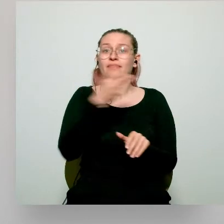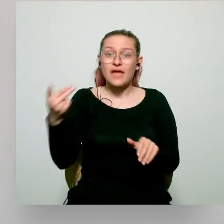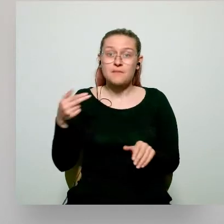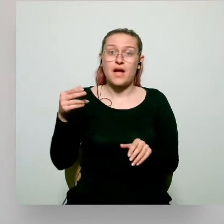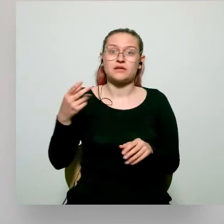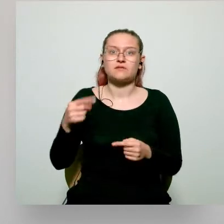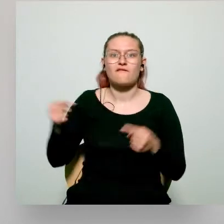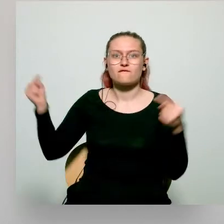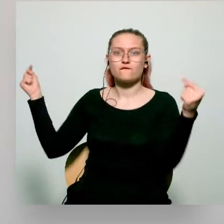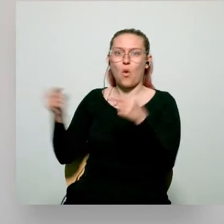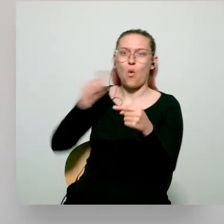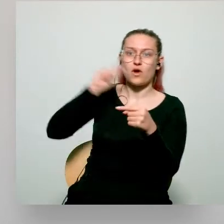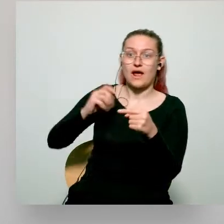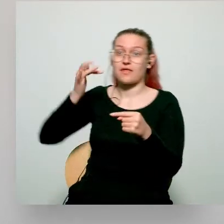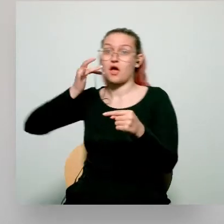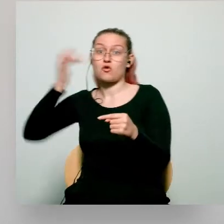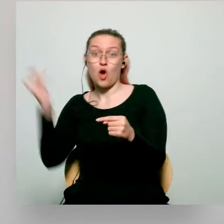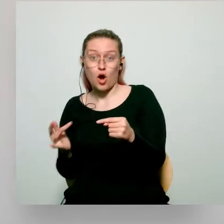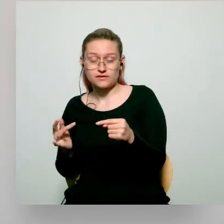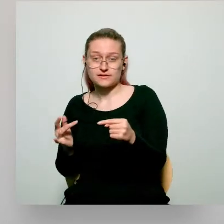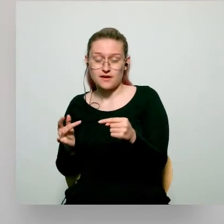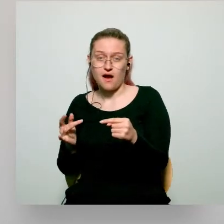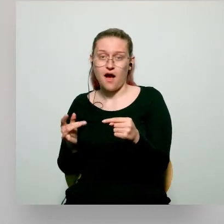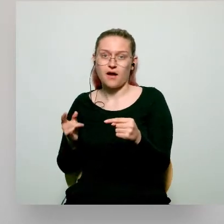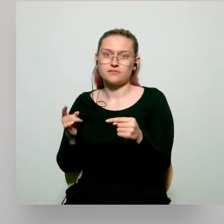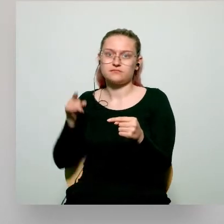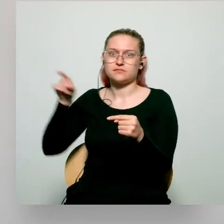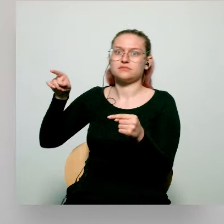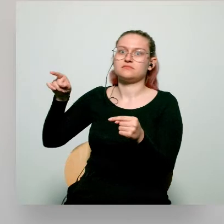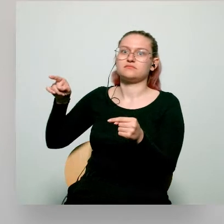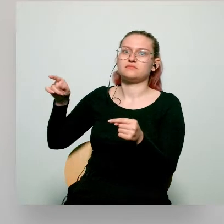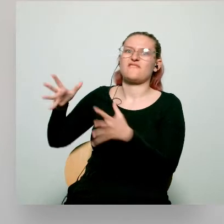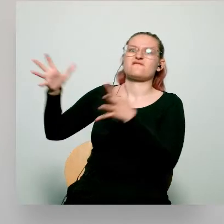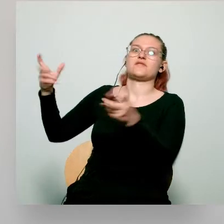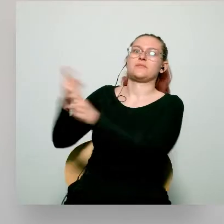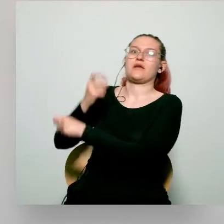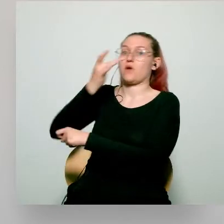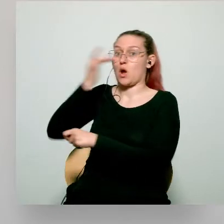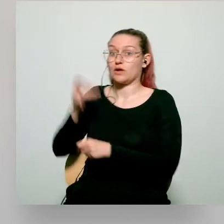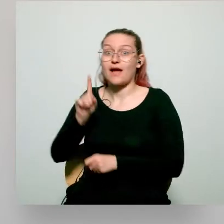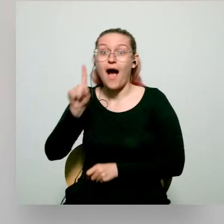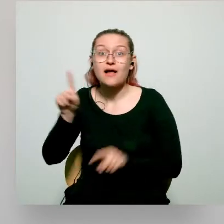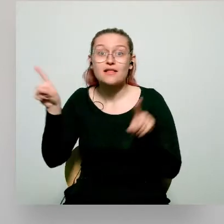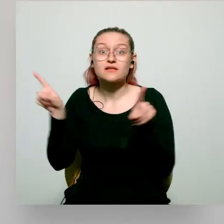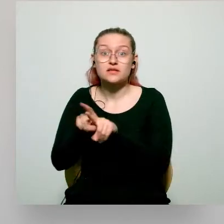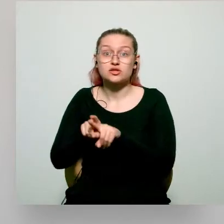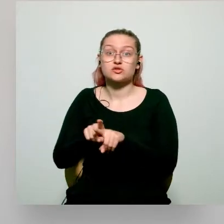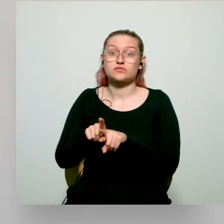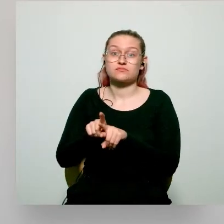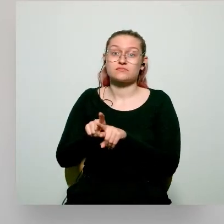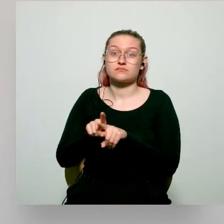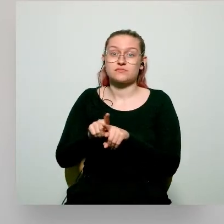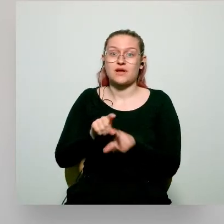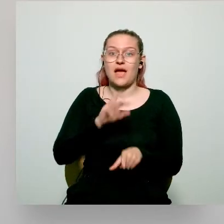który wyraża się poprzez Rosję i poprzez Imperium Rosyjskie, ale te drugie imperium,